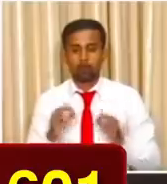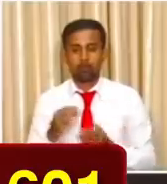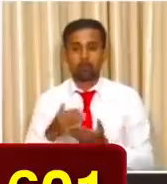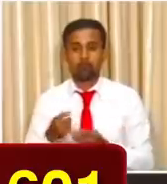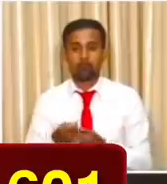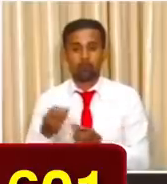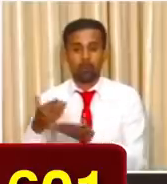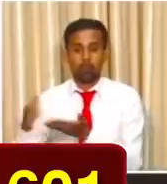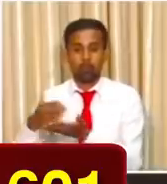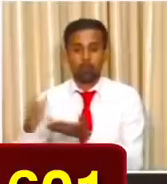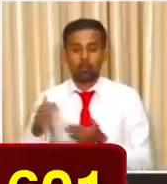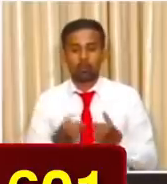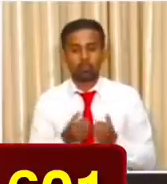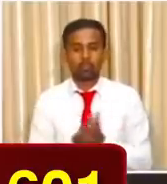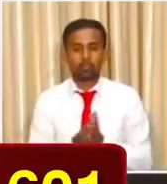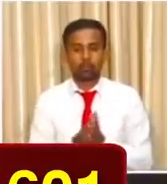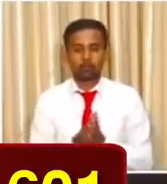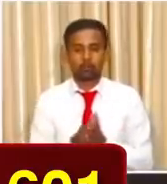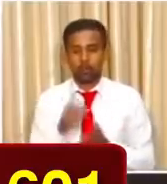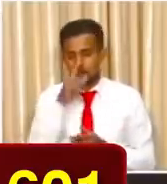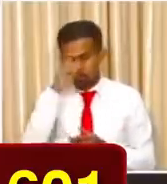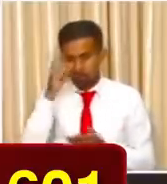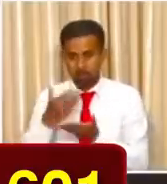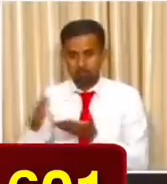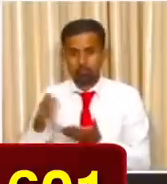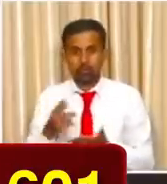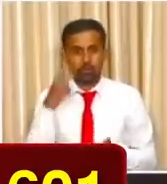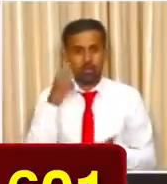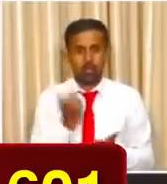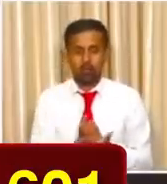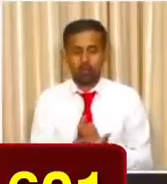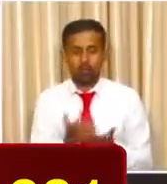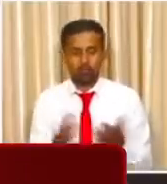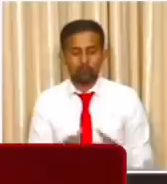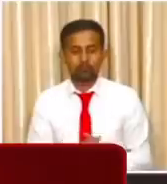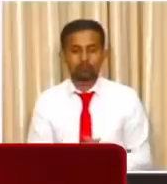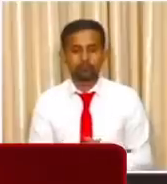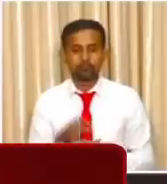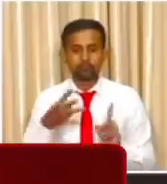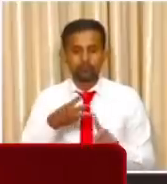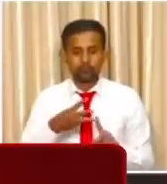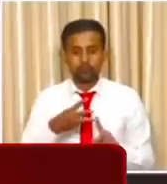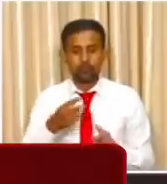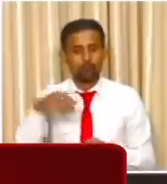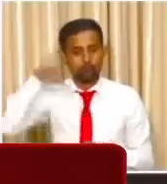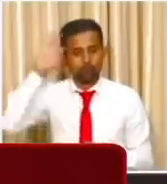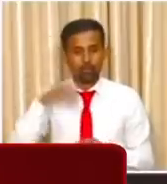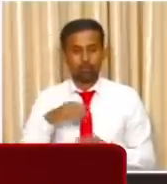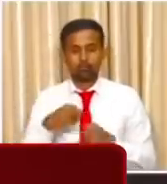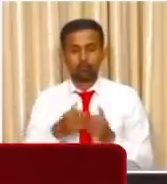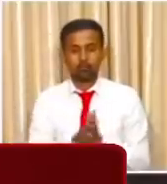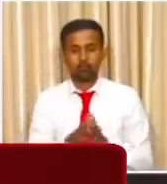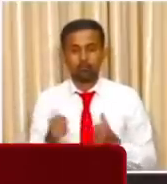වෙනවා. ඒතරත් මොකද වෙන්නේ? තමන්ගේ වාරිකේ හිරි වෙනවා. තුන්වෙනි කරුණ කරු මන්ත්‍රීතුමනි, වෙනදා තමන්ගේ නිෂ්පාදනය